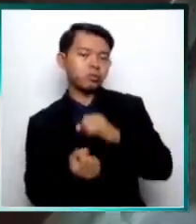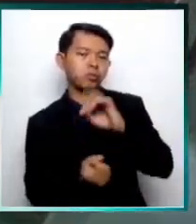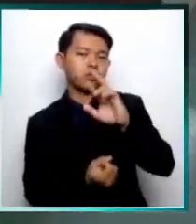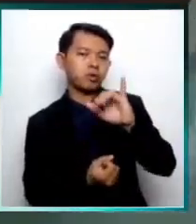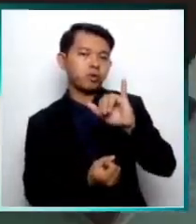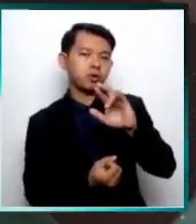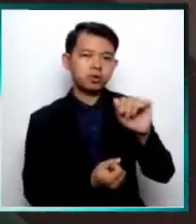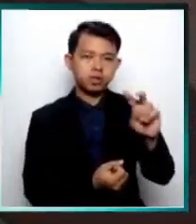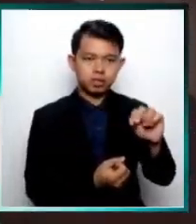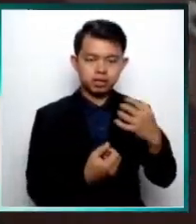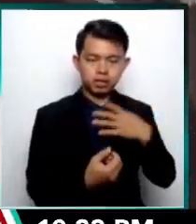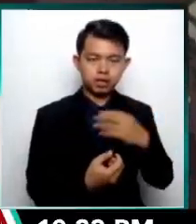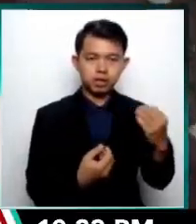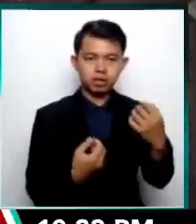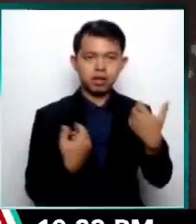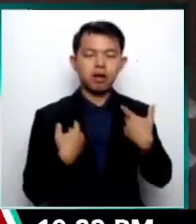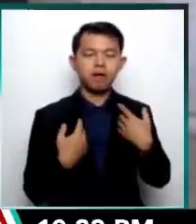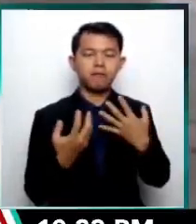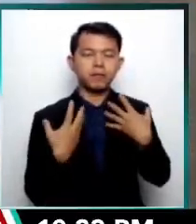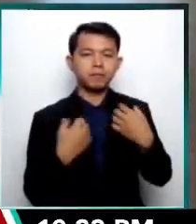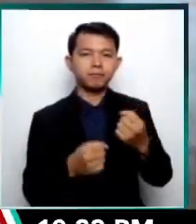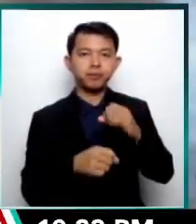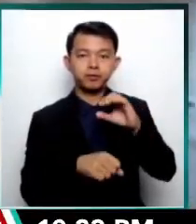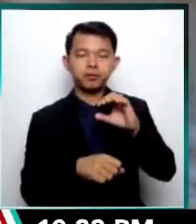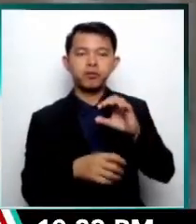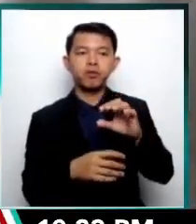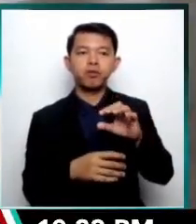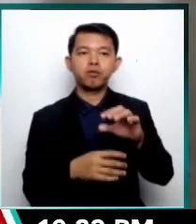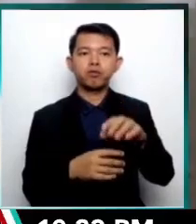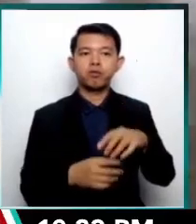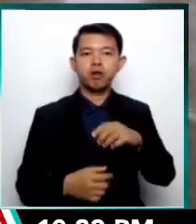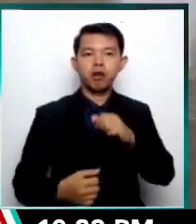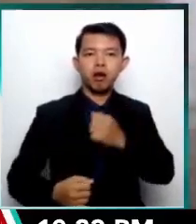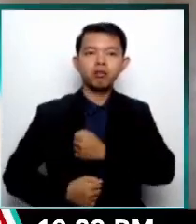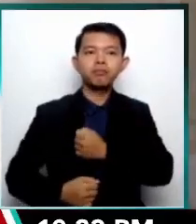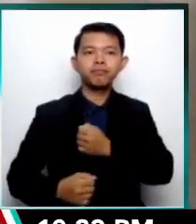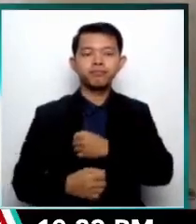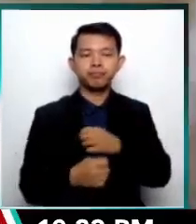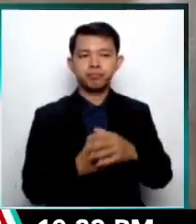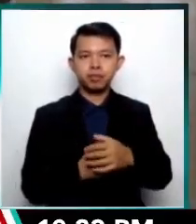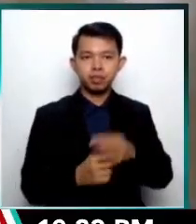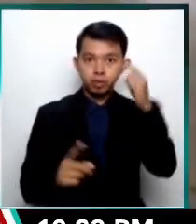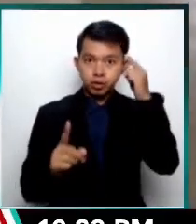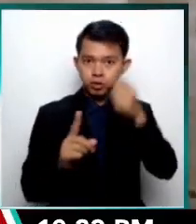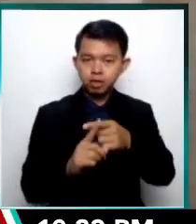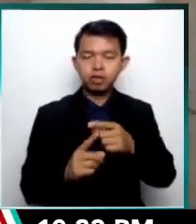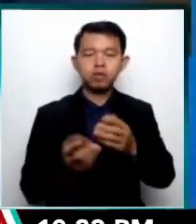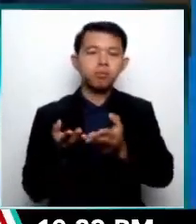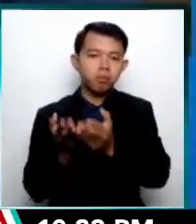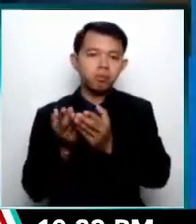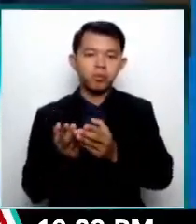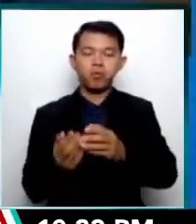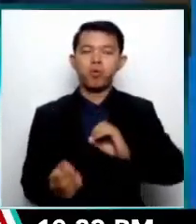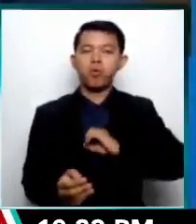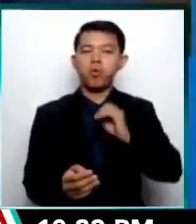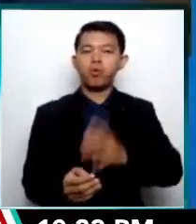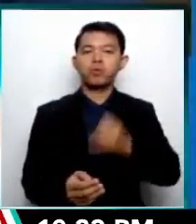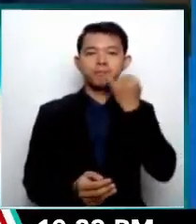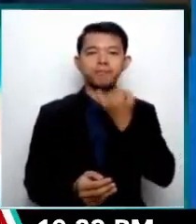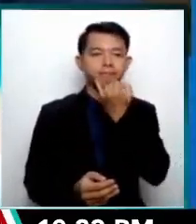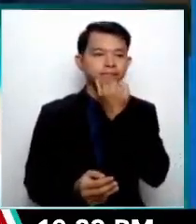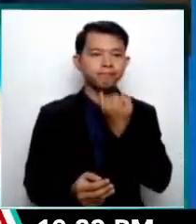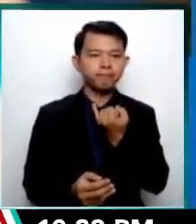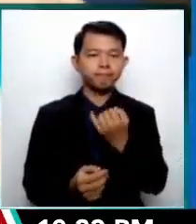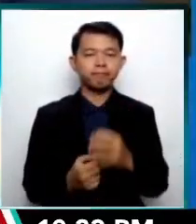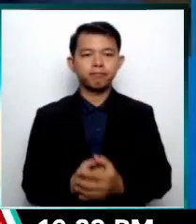ng tagapagsalita ng grupo, balak nilang targetin ang mga barkong pagmamayari ng Israel. Meron itong connection sa gera ngayon sa